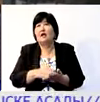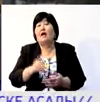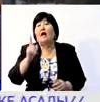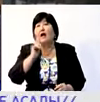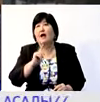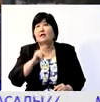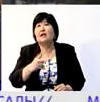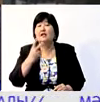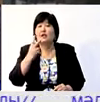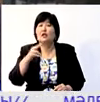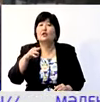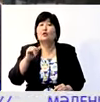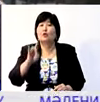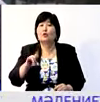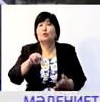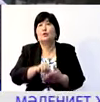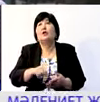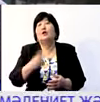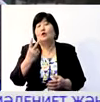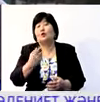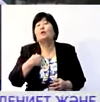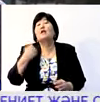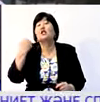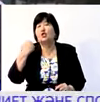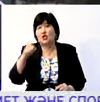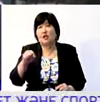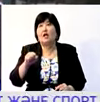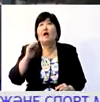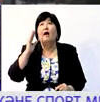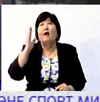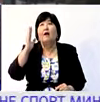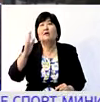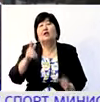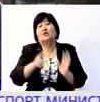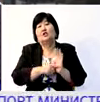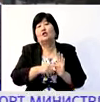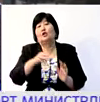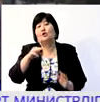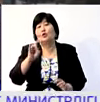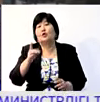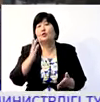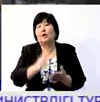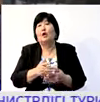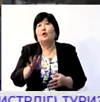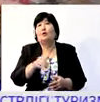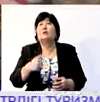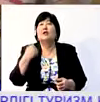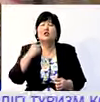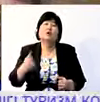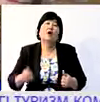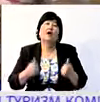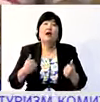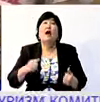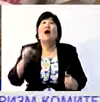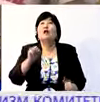Әзірше 2 тур өтті, 2-үнде де жеңдім. Алдағыда 7 тур қалды, оның барлығын ұтуға тырысамын. Ал